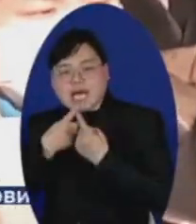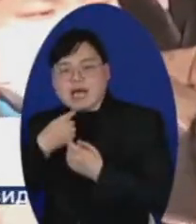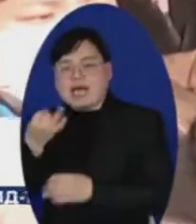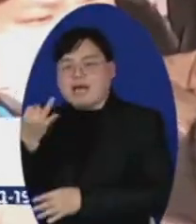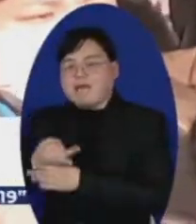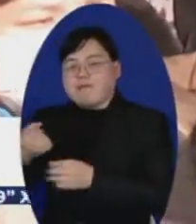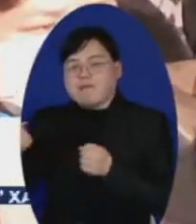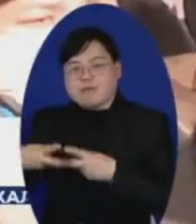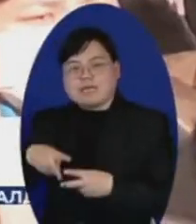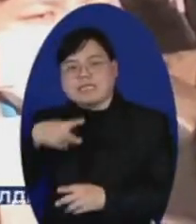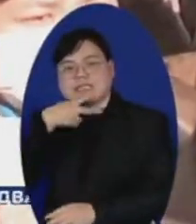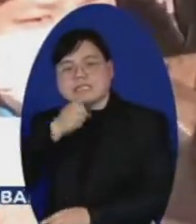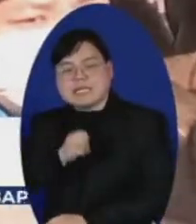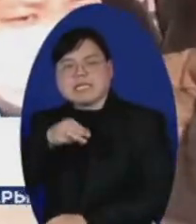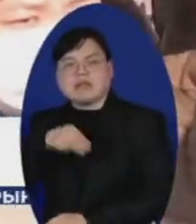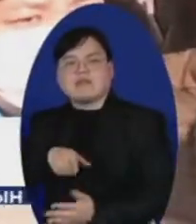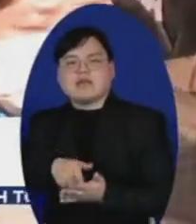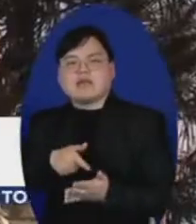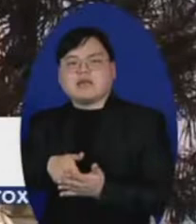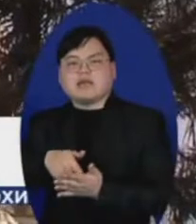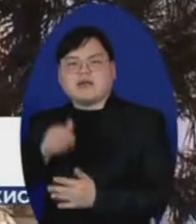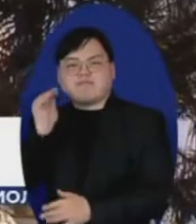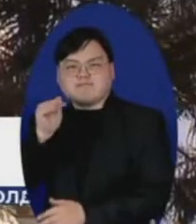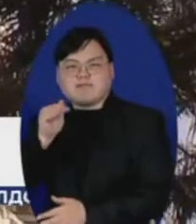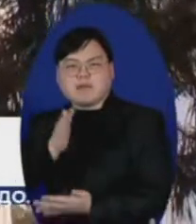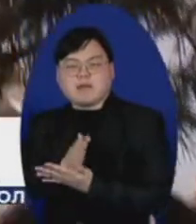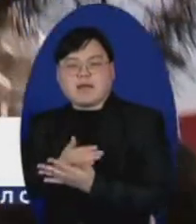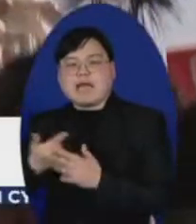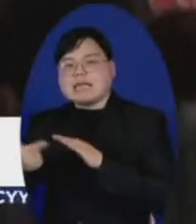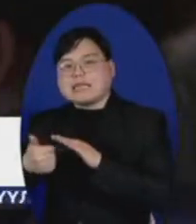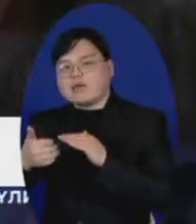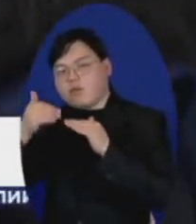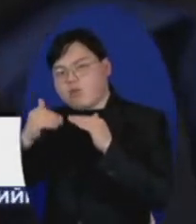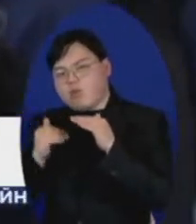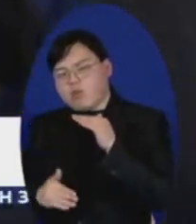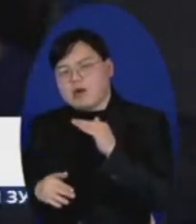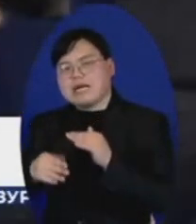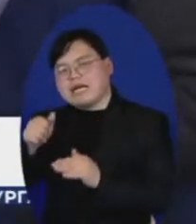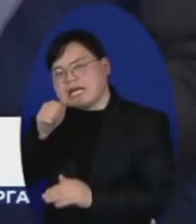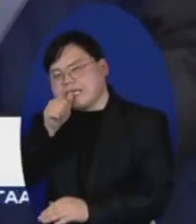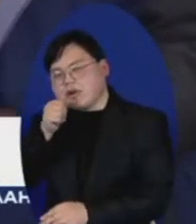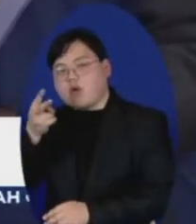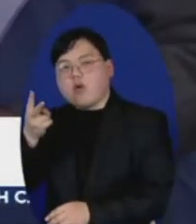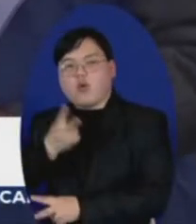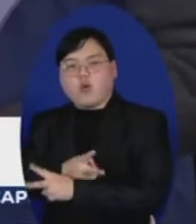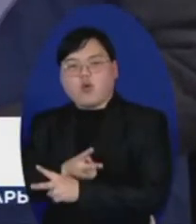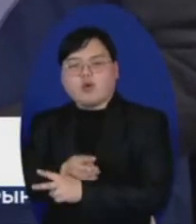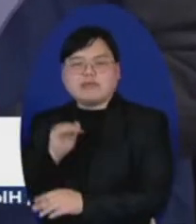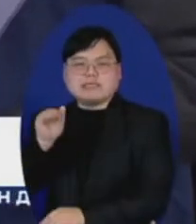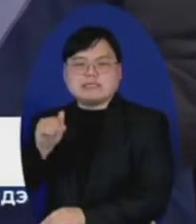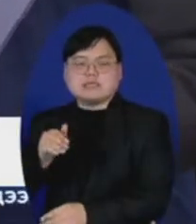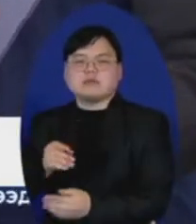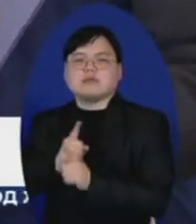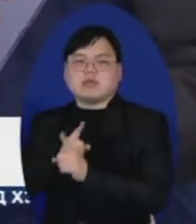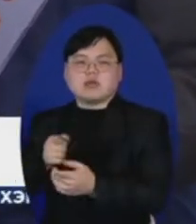цалин тэтгүртэй болох ёстой гэж шаардаж байна. Ингэхдээ татварыг бууруулж хэмнэлтийн хуулийг мөрдүүлэх шаардлагатай